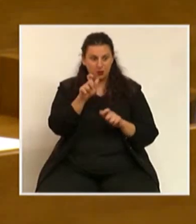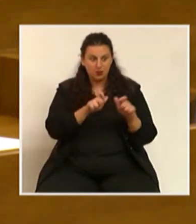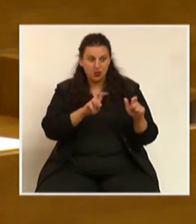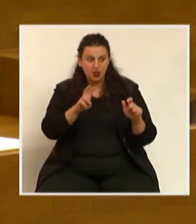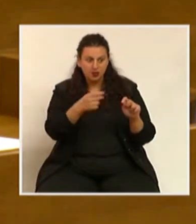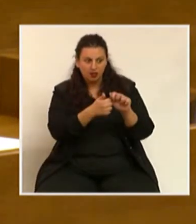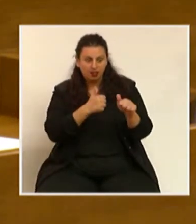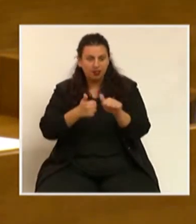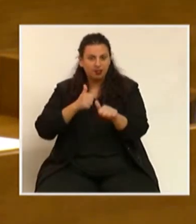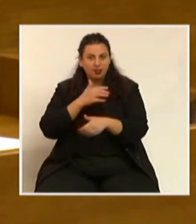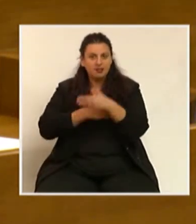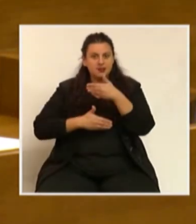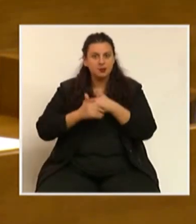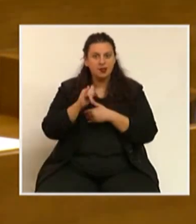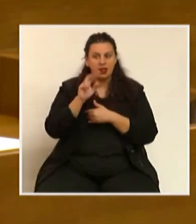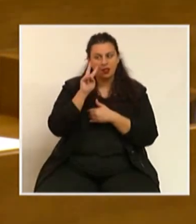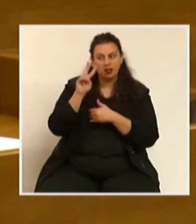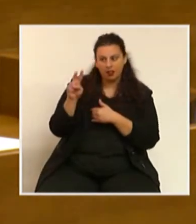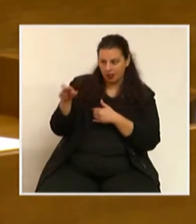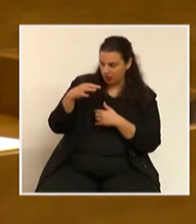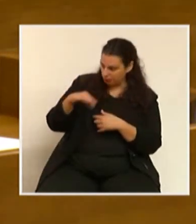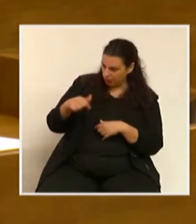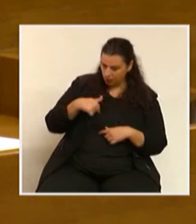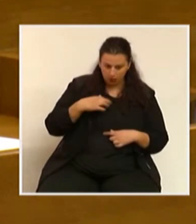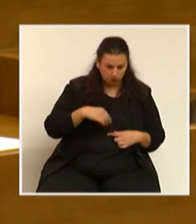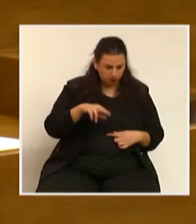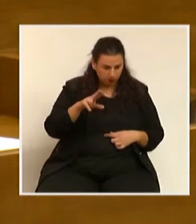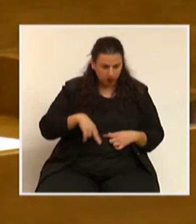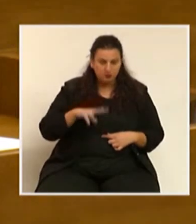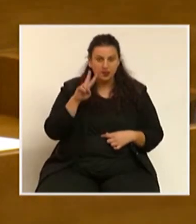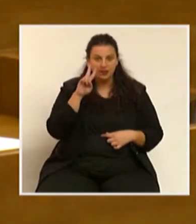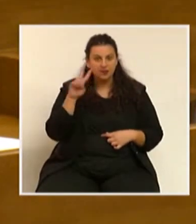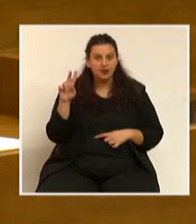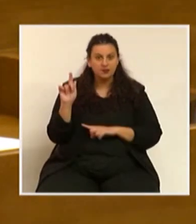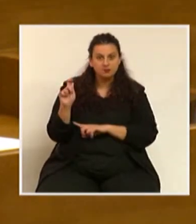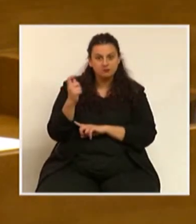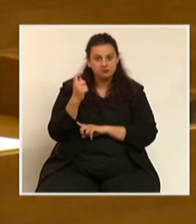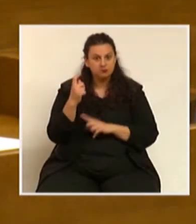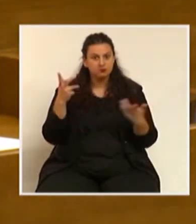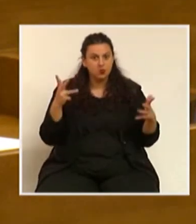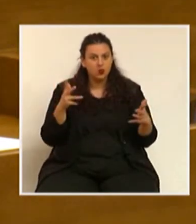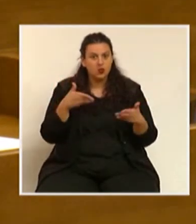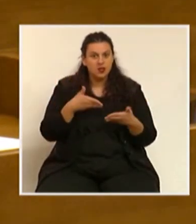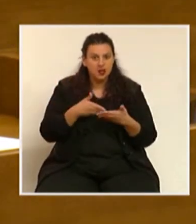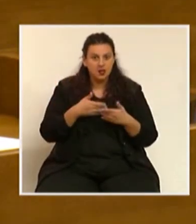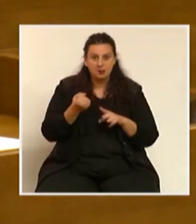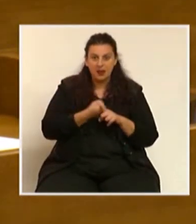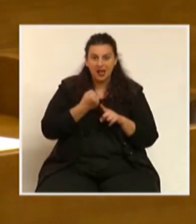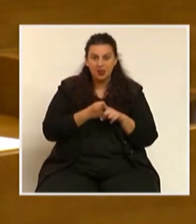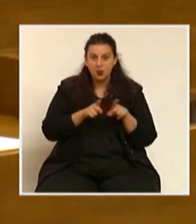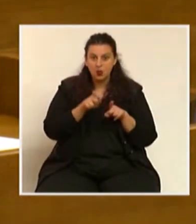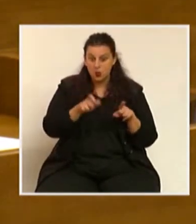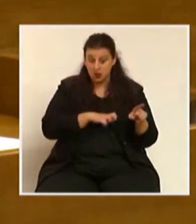fer èmfasi, subratllar la importància, no, de avui s'ha vist en la seva intervenció, interpel·lació